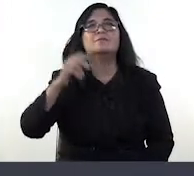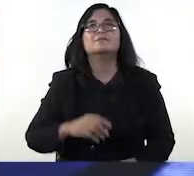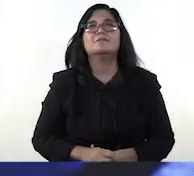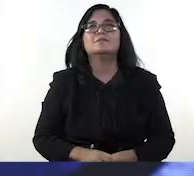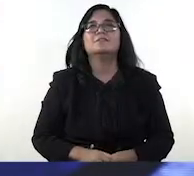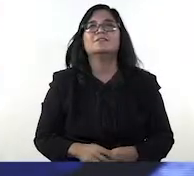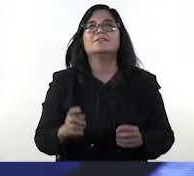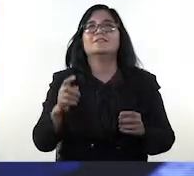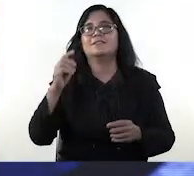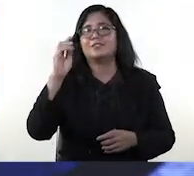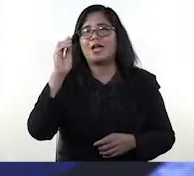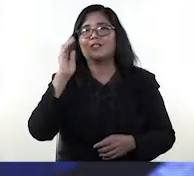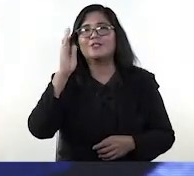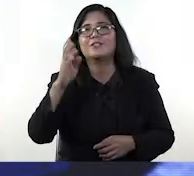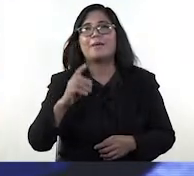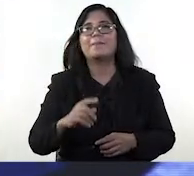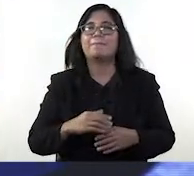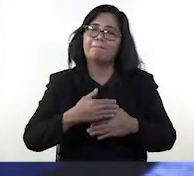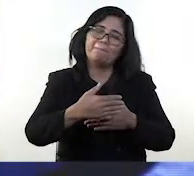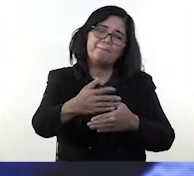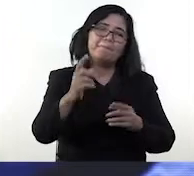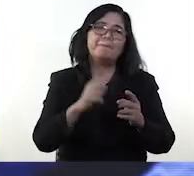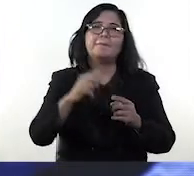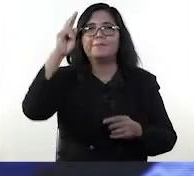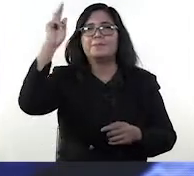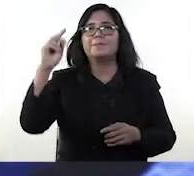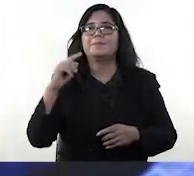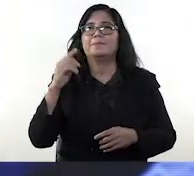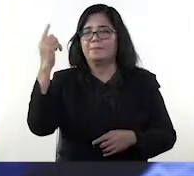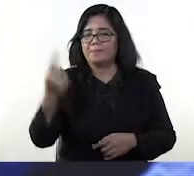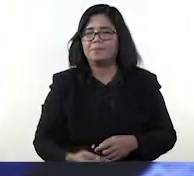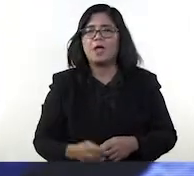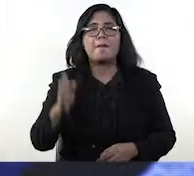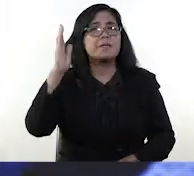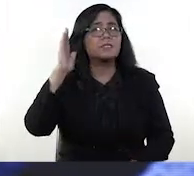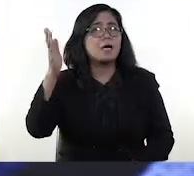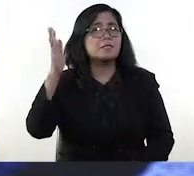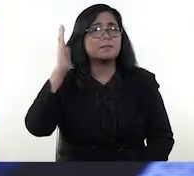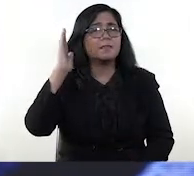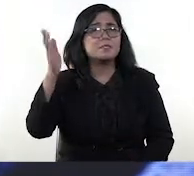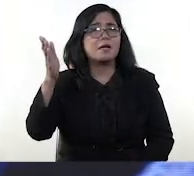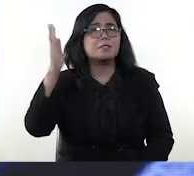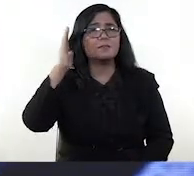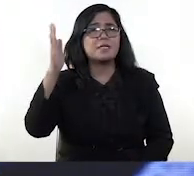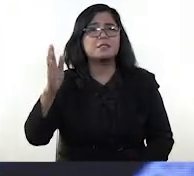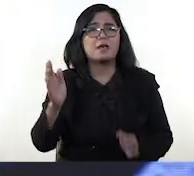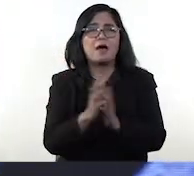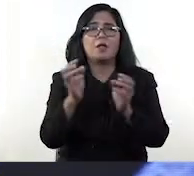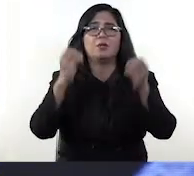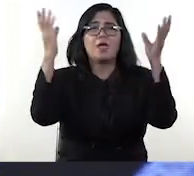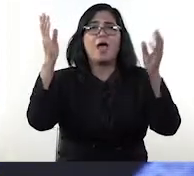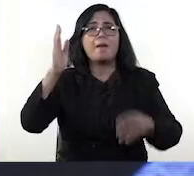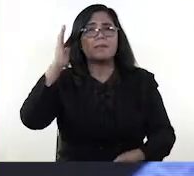terus sampai Tuhan datang bersaksi terus sampai Tuhan datang bersaksi bersaksi